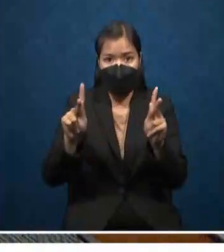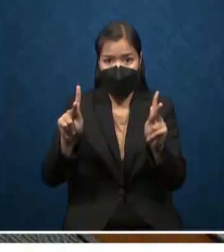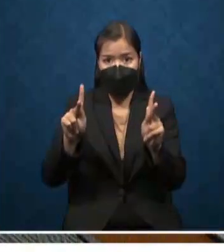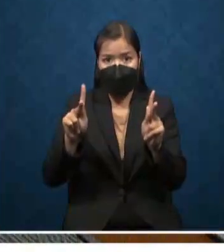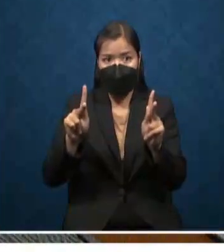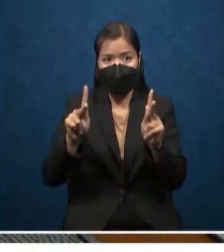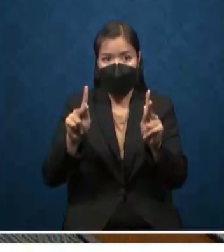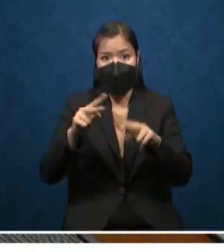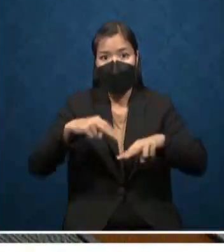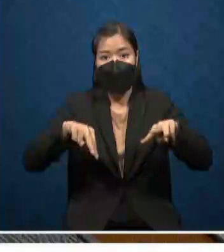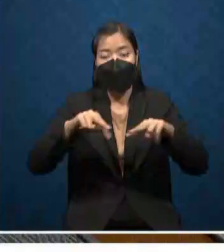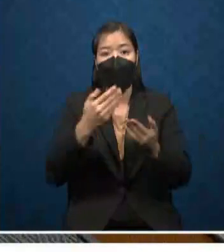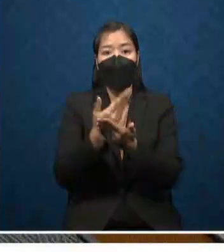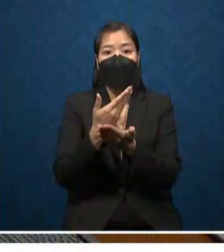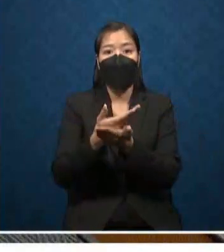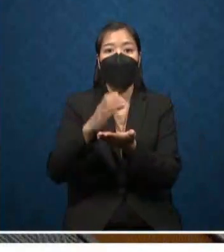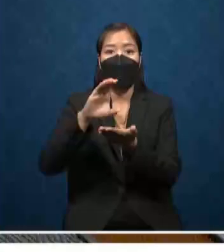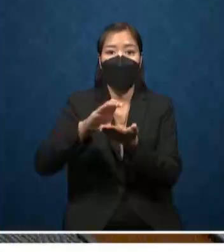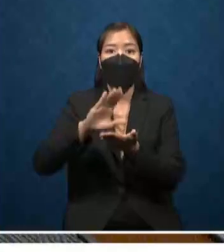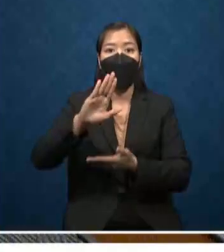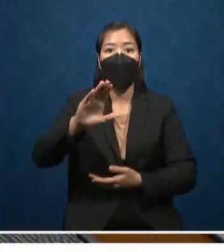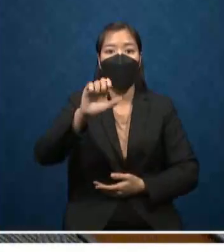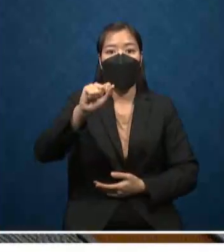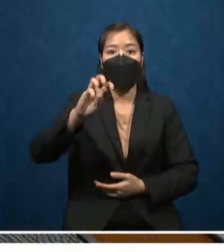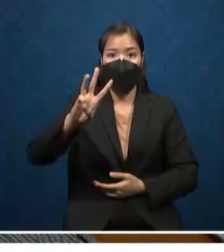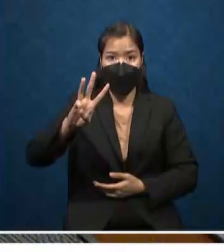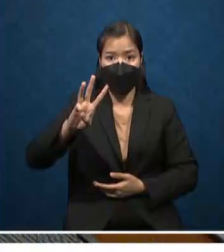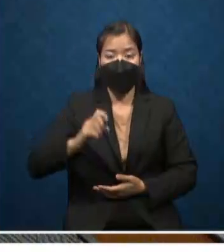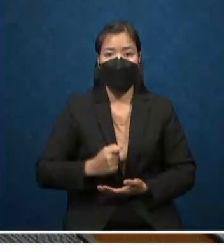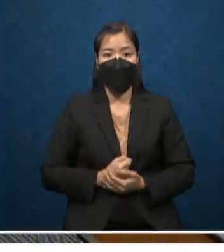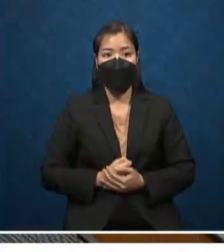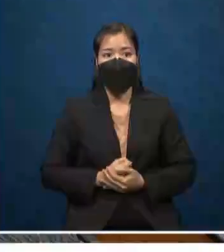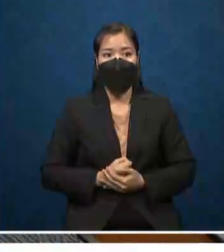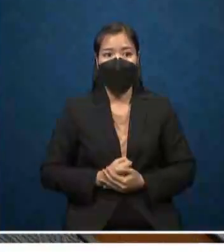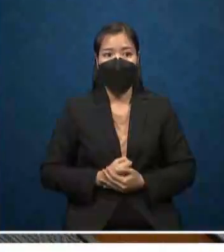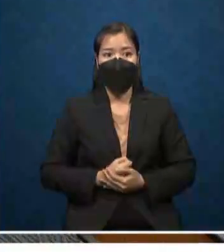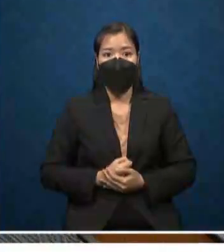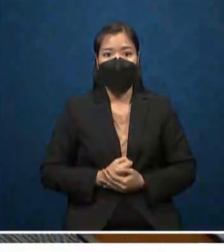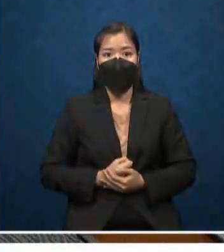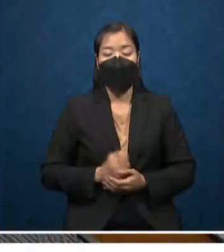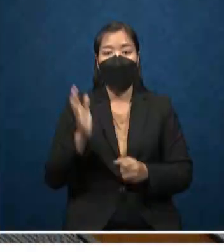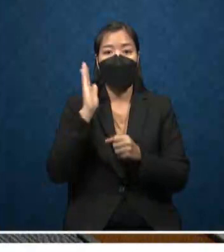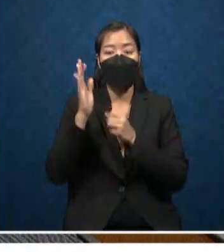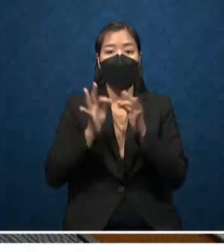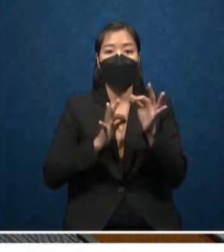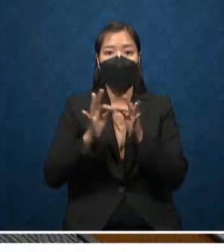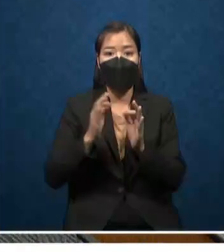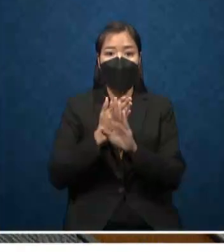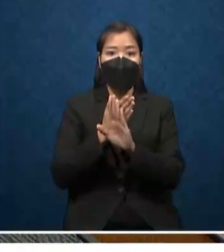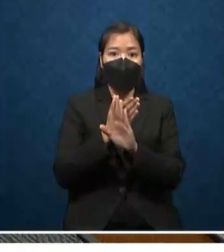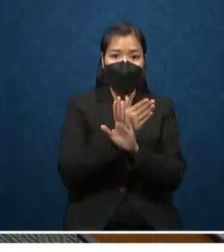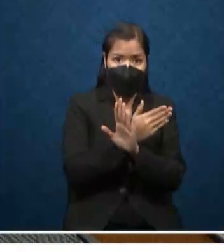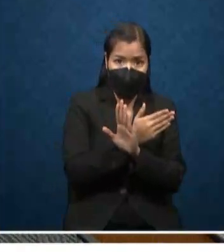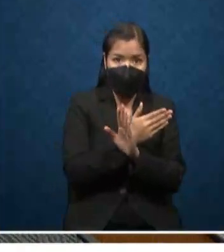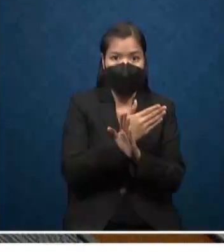การบริหารงบประมาณของวุฒิสภาขออนุญาตเรียนถึงผลการศึกษาเกี่ยวกับการโอนเงินงบประม